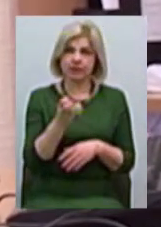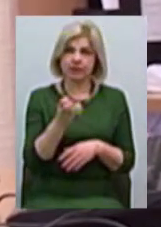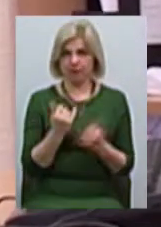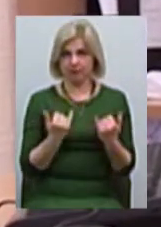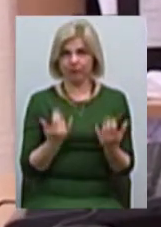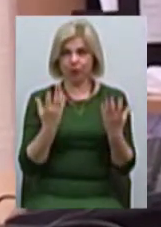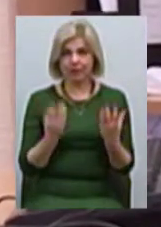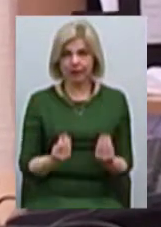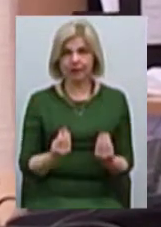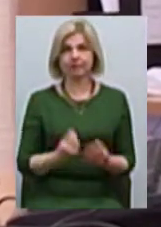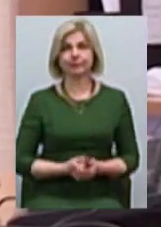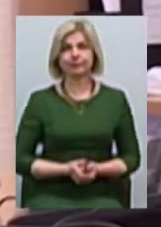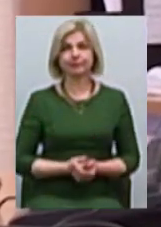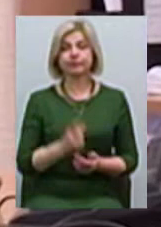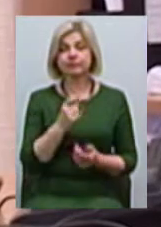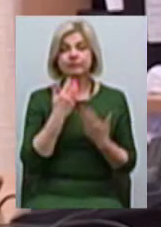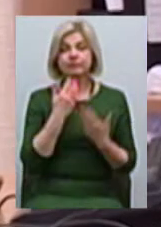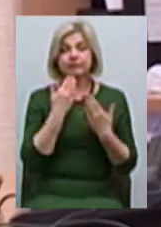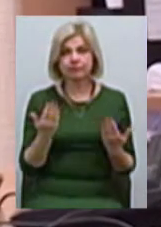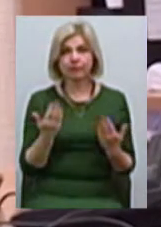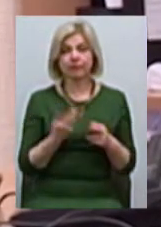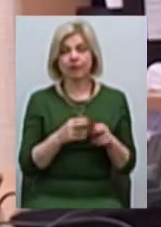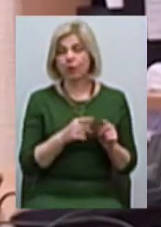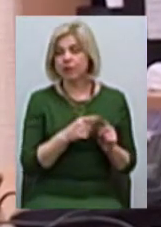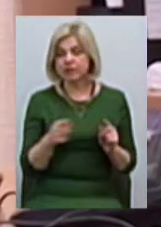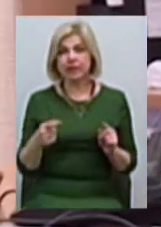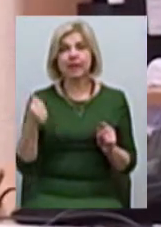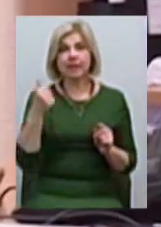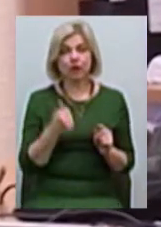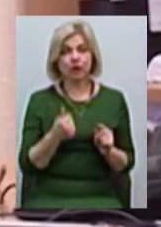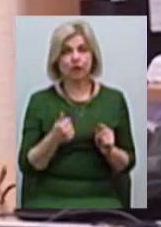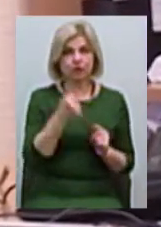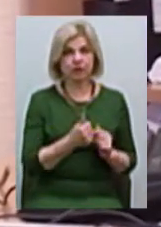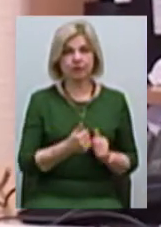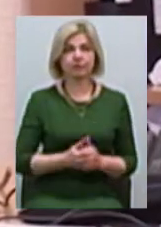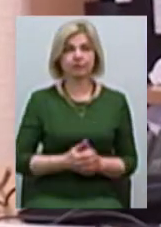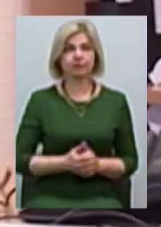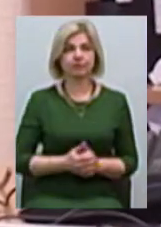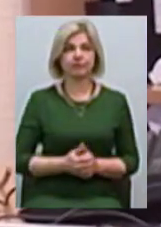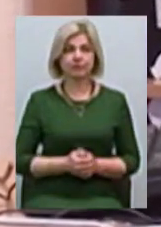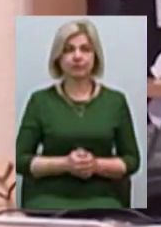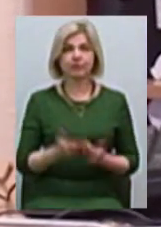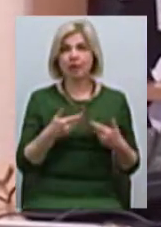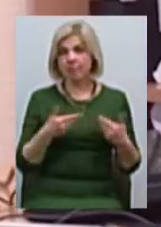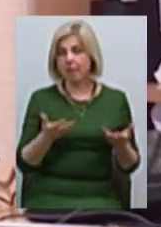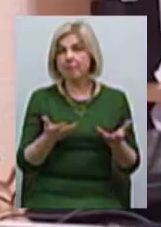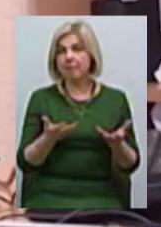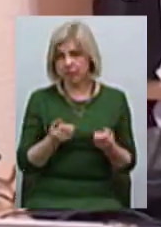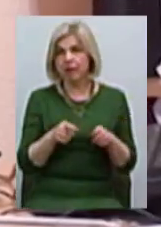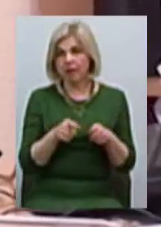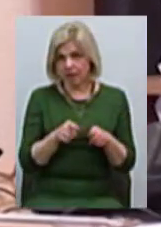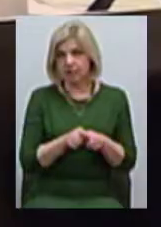нас. Тобто за останні оці тижні ми прийняли стільки осіб